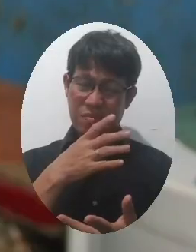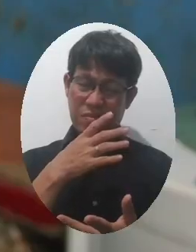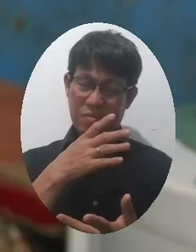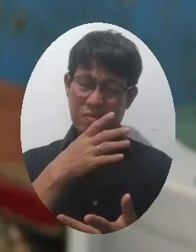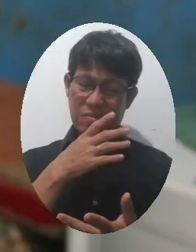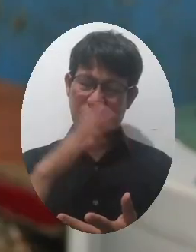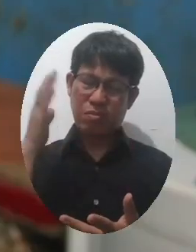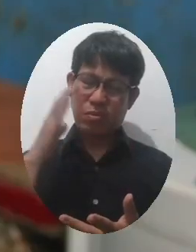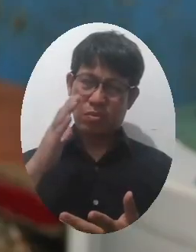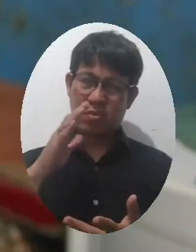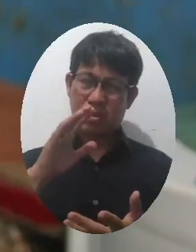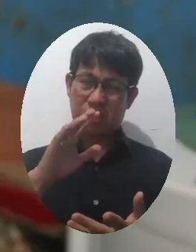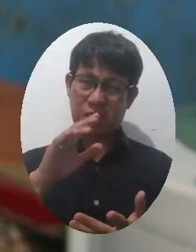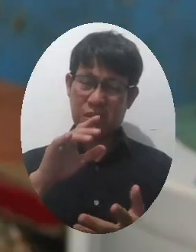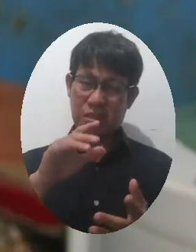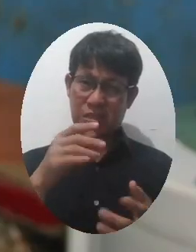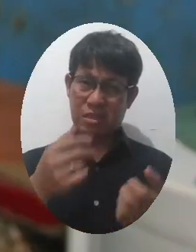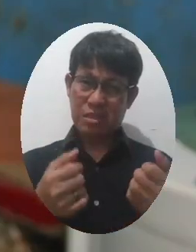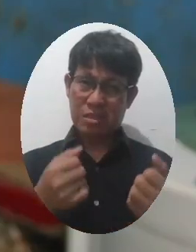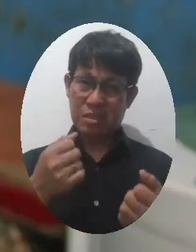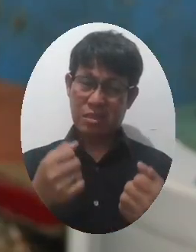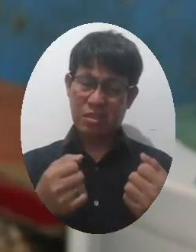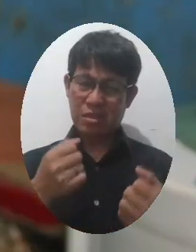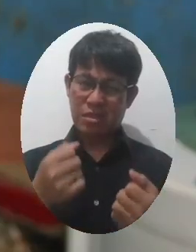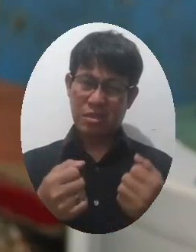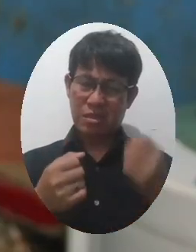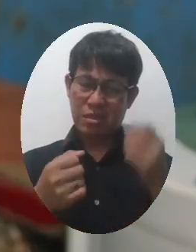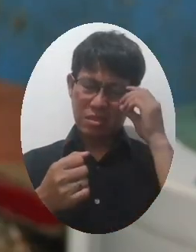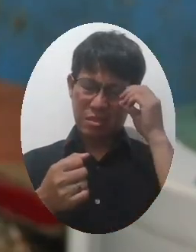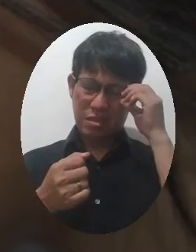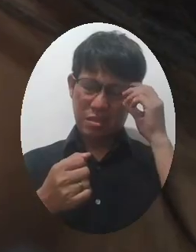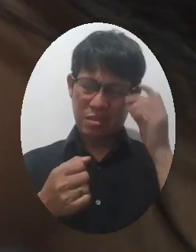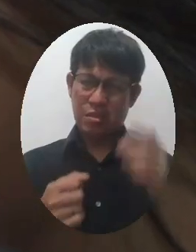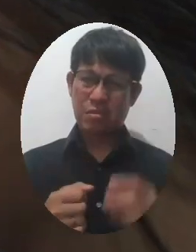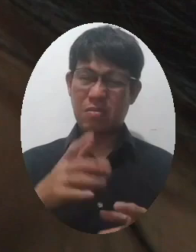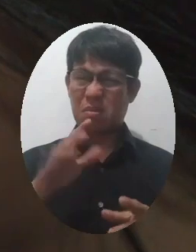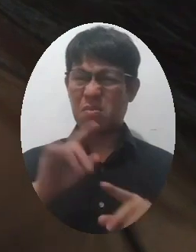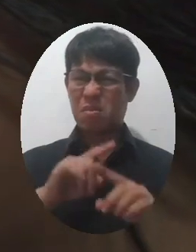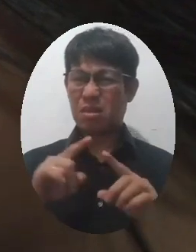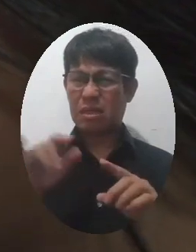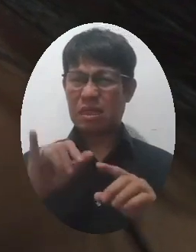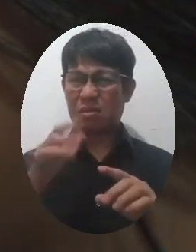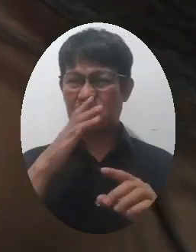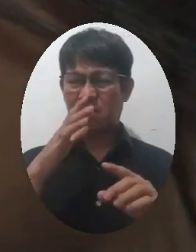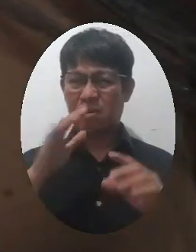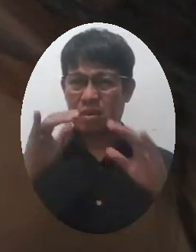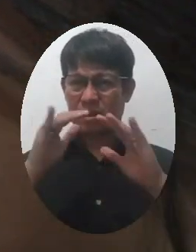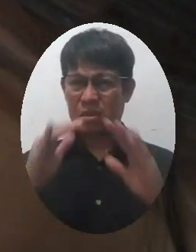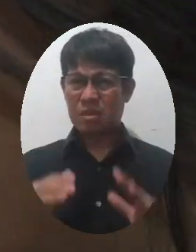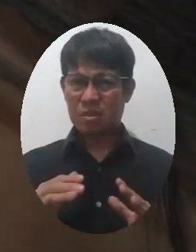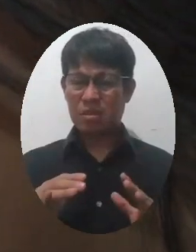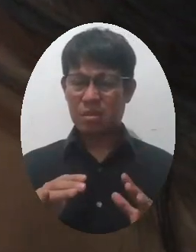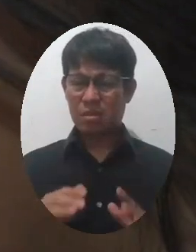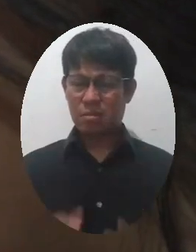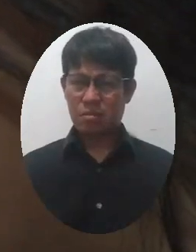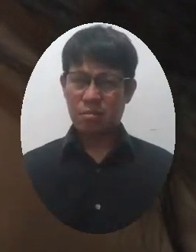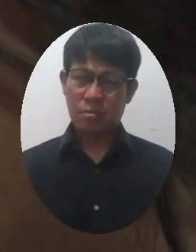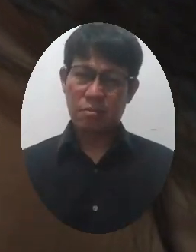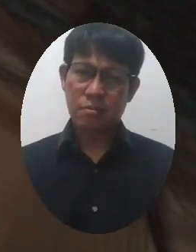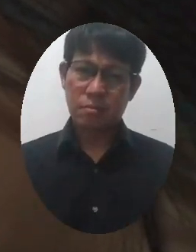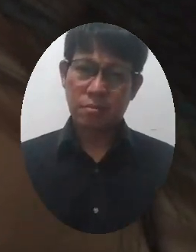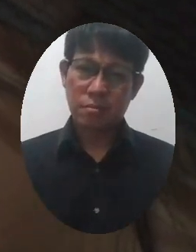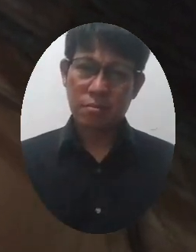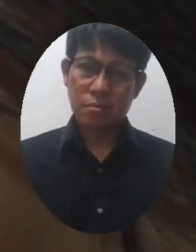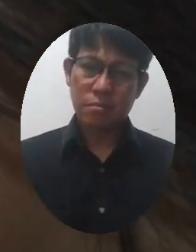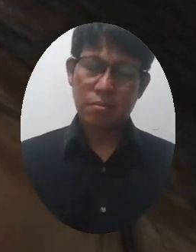yun, nagtatricycle lang yung papa ko. Yung mama ko naman, nasa bahay lang siya. Gusto ko po kasi mag-flight attendant nung time